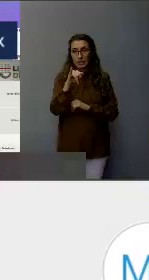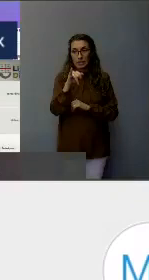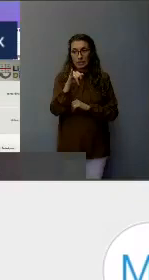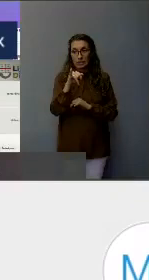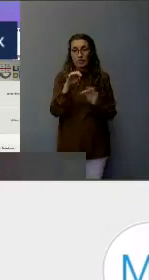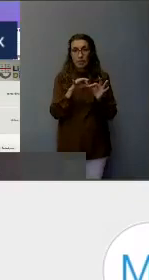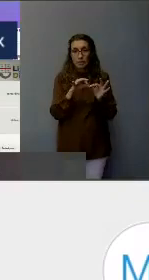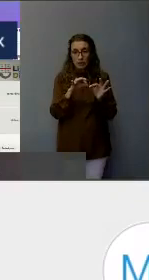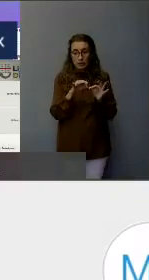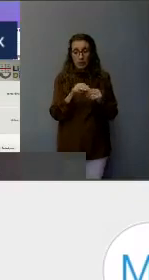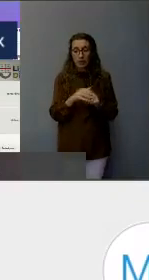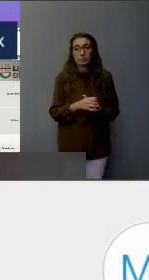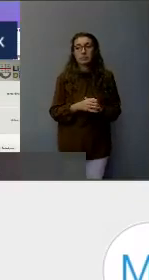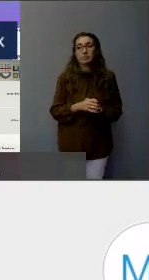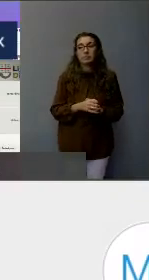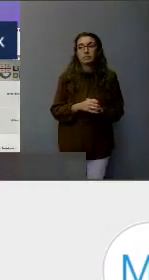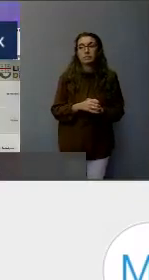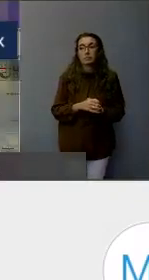favorevole